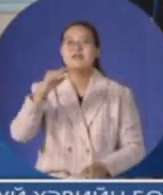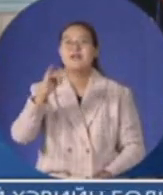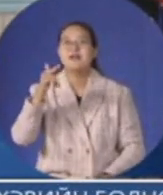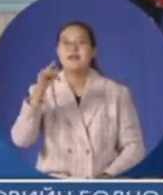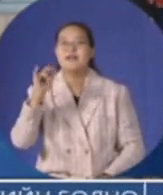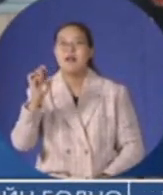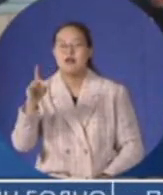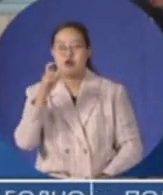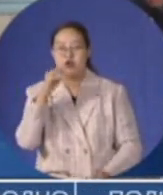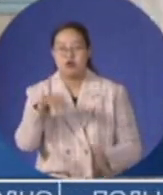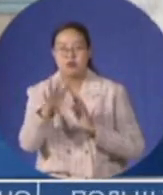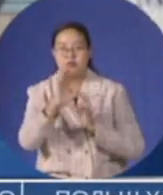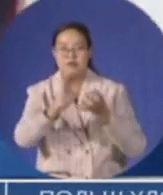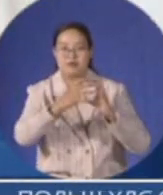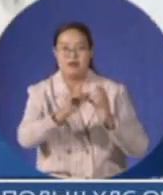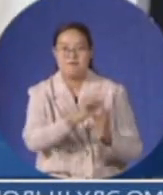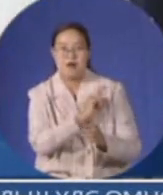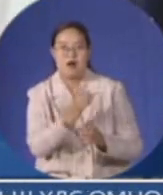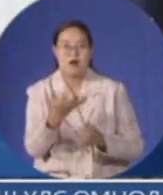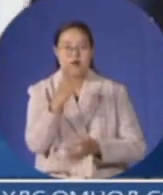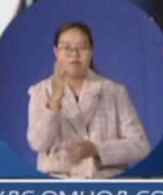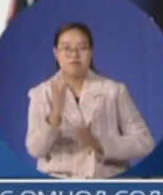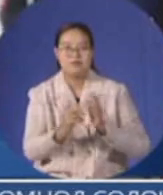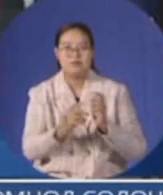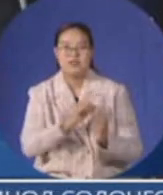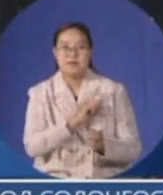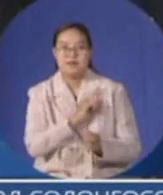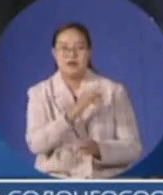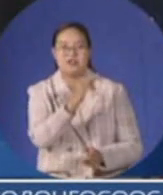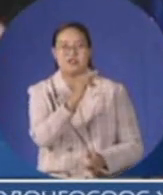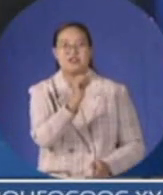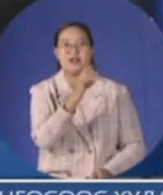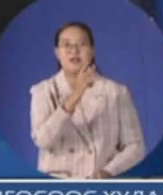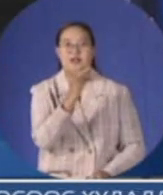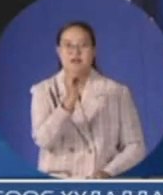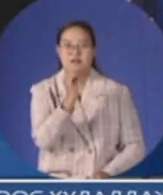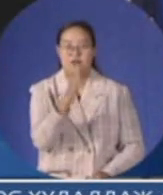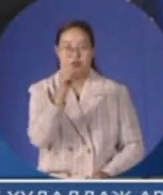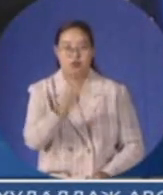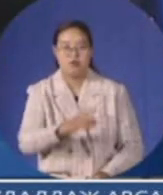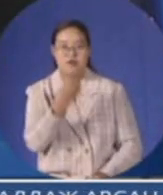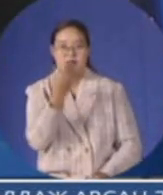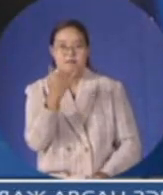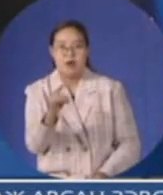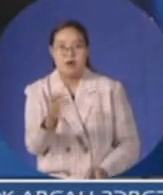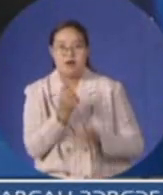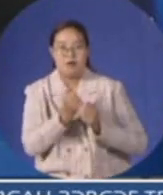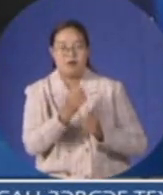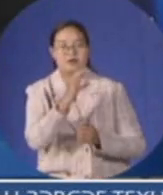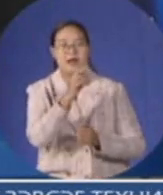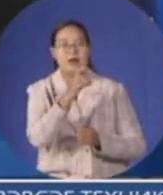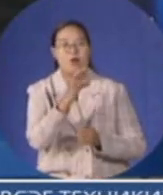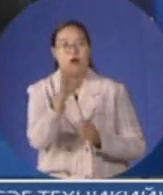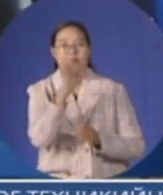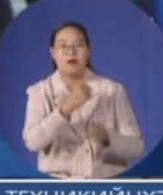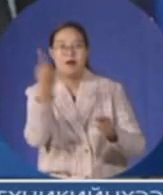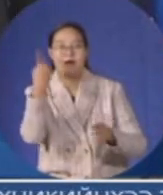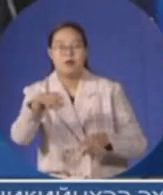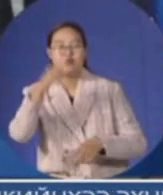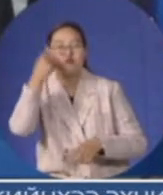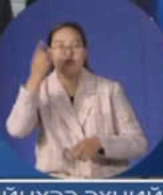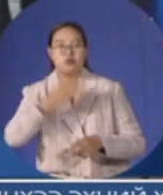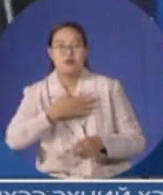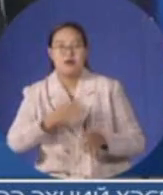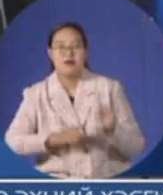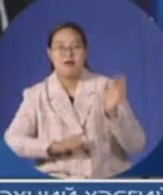дэлхийн аврах шалгаруулах тэмцээнээс гавьяат тамирчин Чанрав алтан медаль хүртсэн бөгөөд Монголын самбошдын анхдагч амжилт тэсима. Мөн гавьяат тамирчин